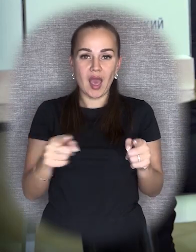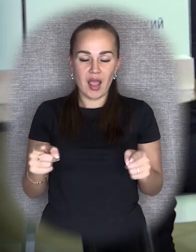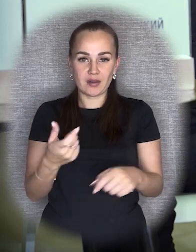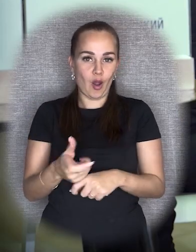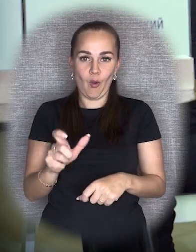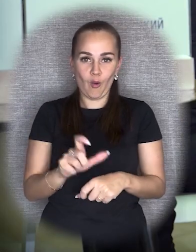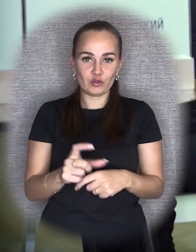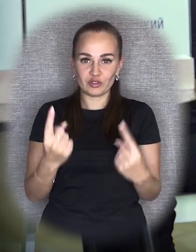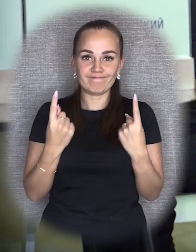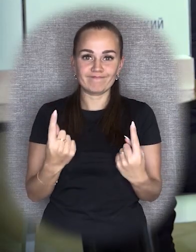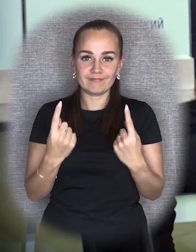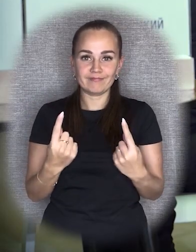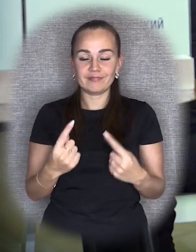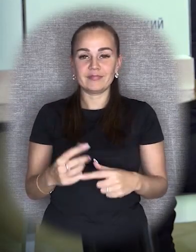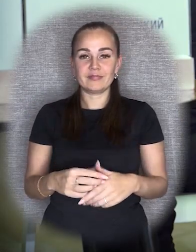И